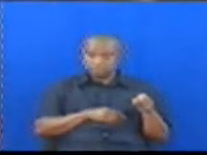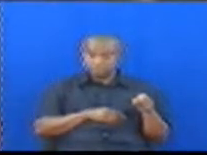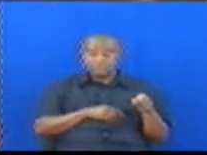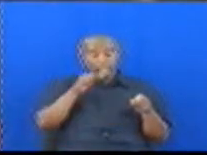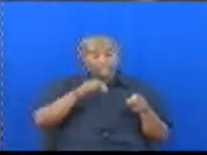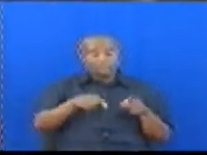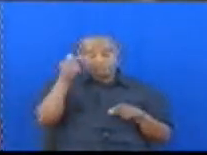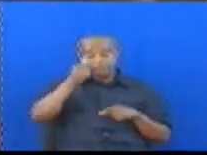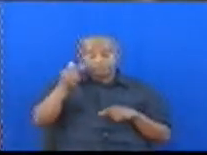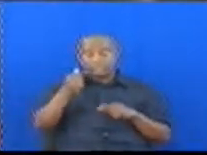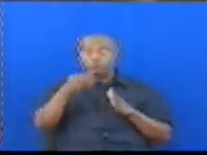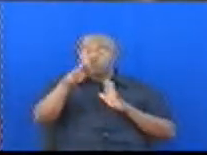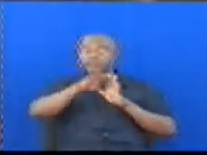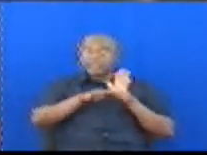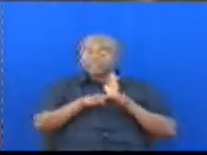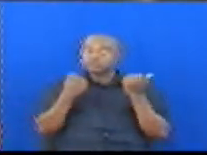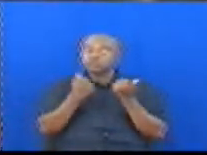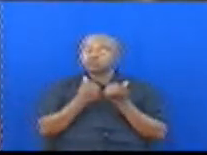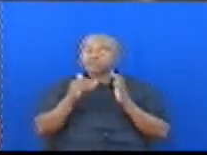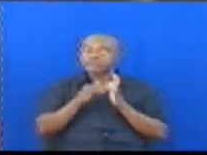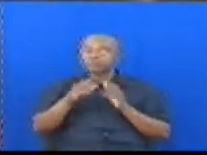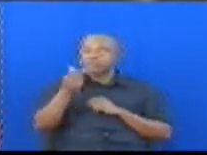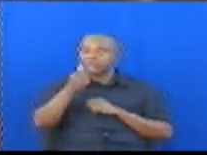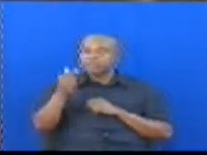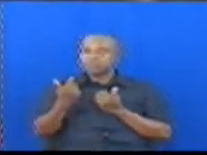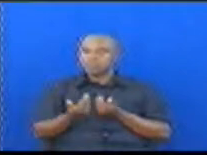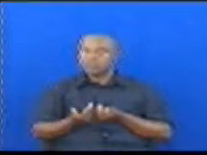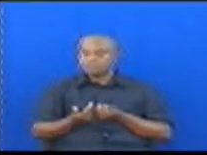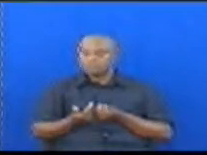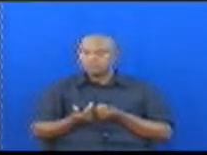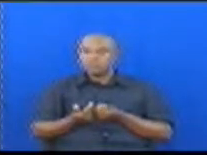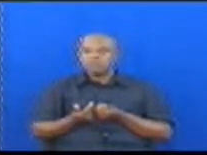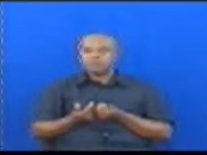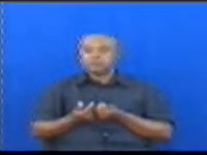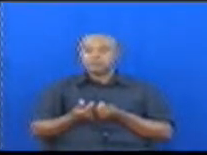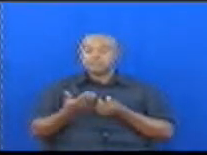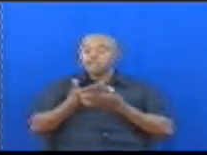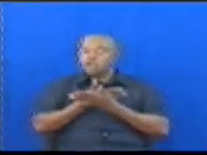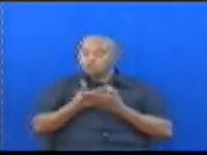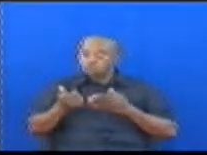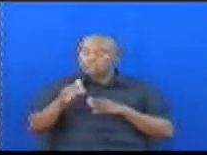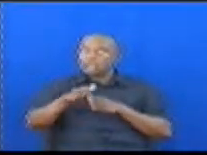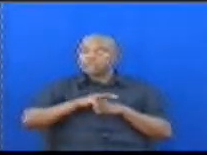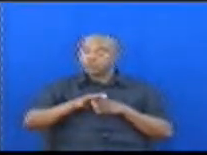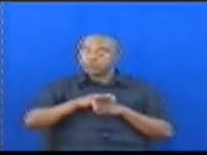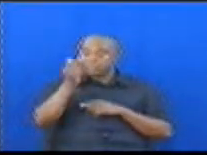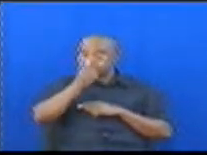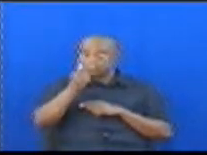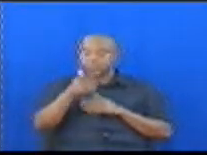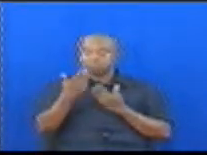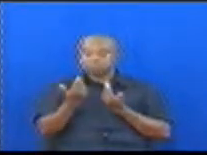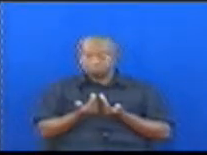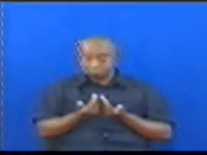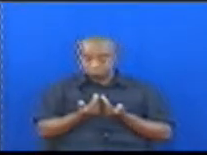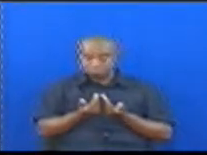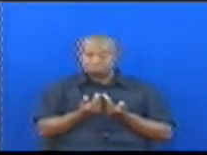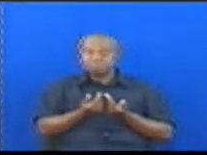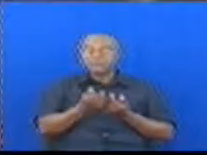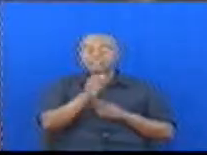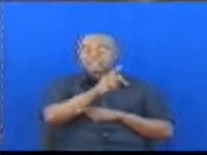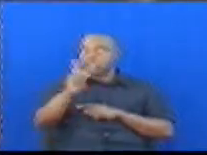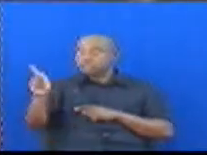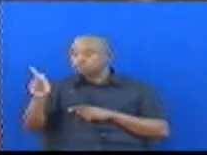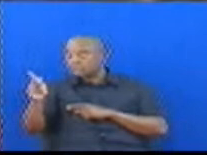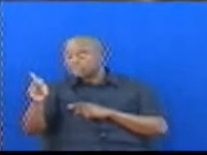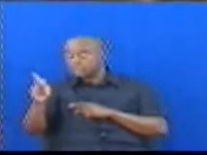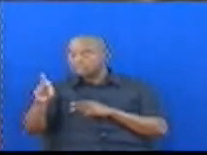Tanzania, taratibu za sheria, lugha inayotumika kwa Tanzania ni Kiswahili na Kiingereza. Kiswahili